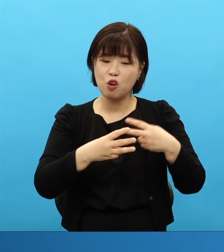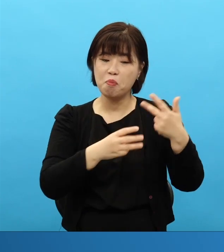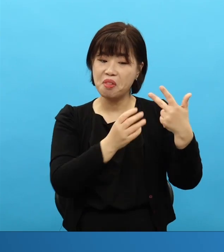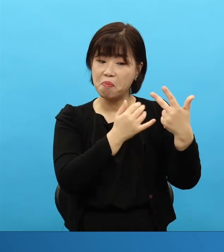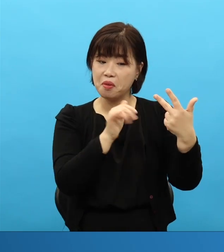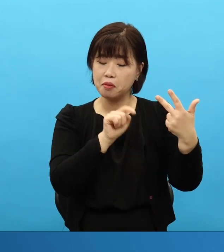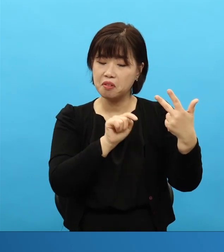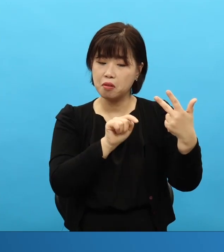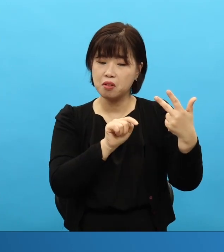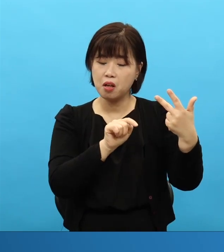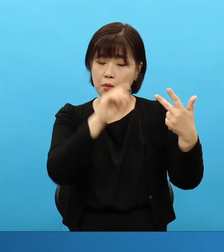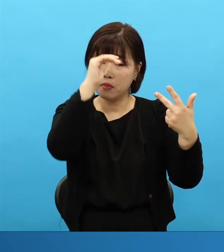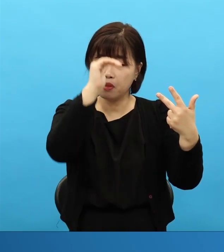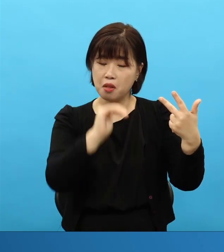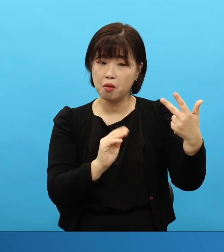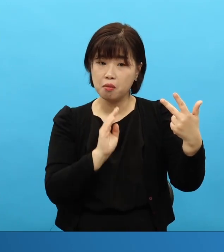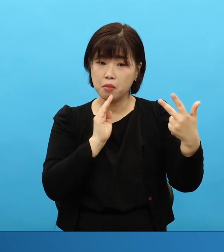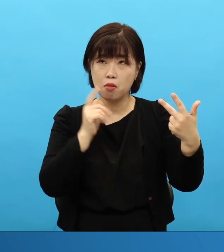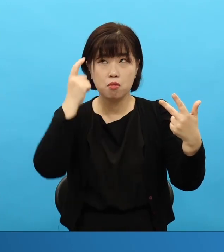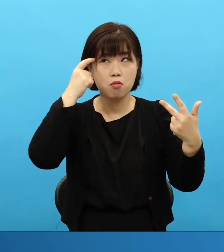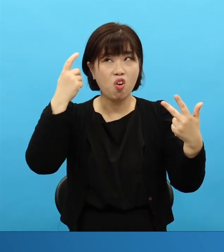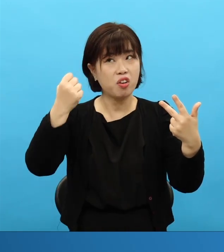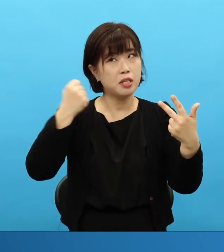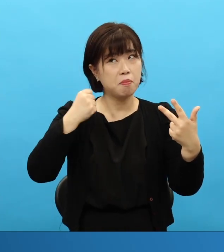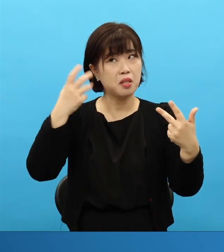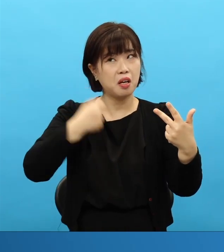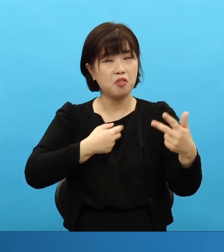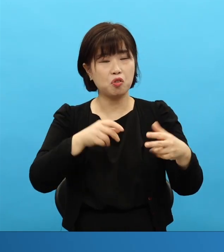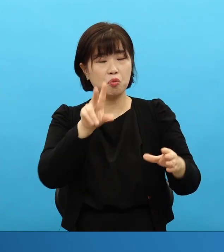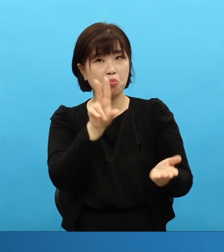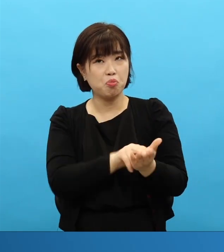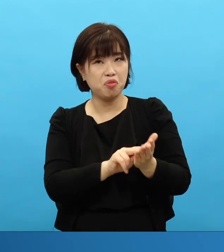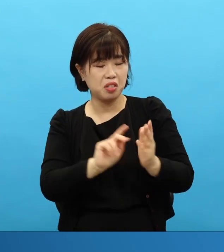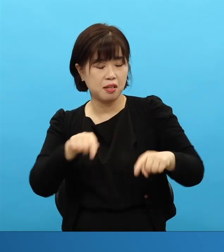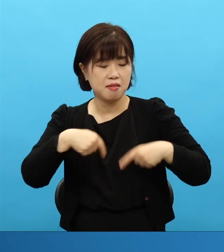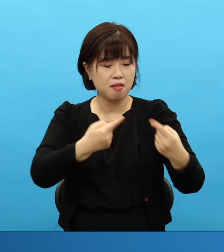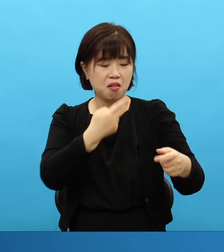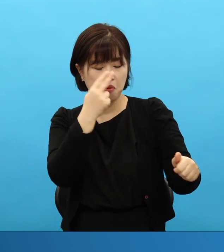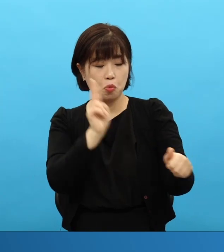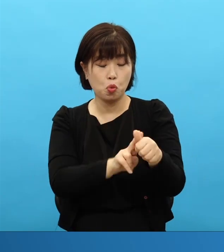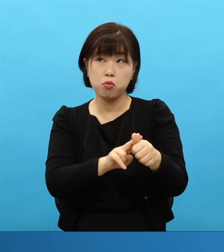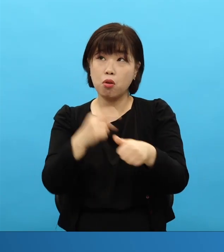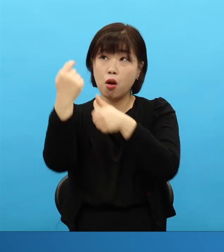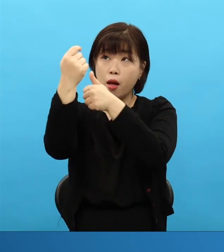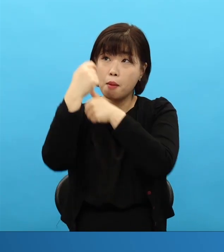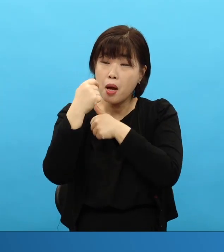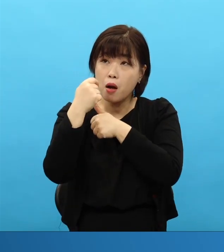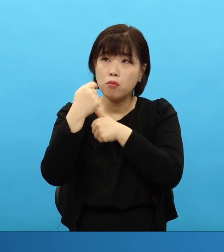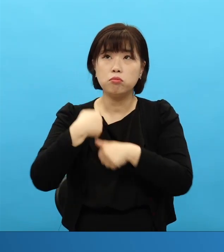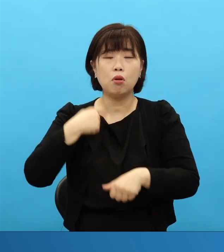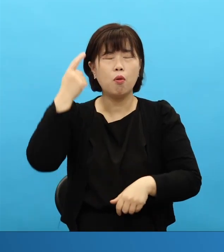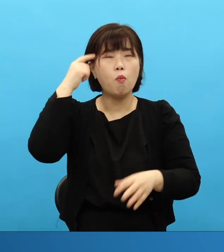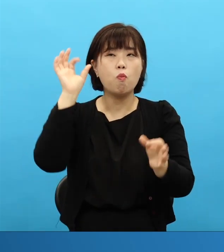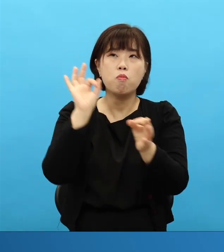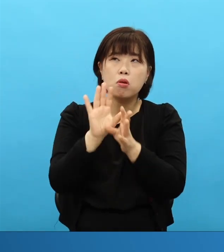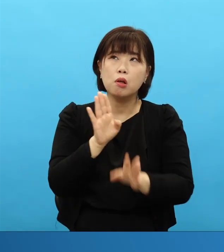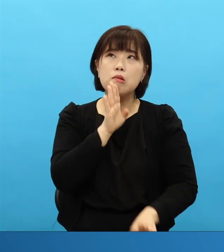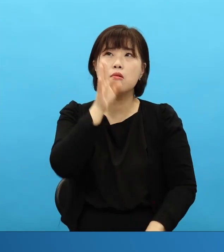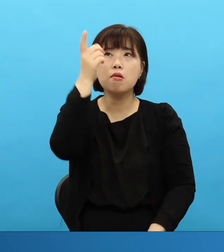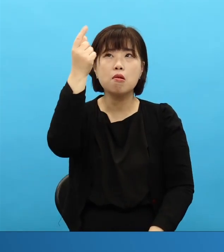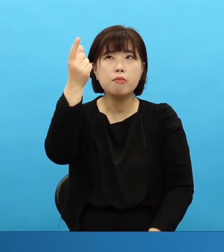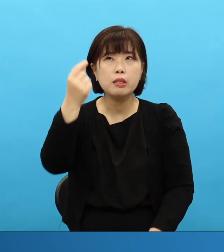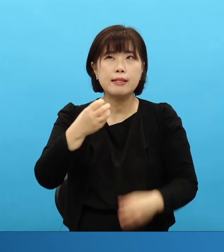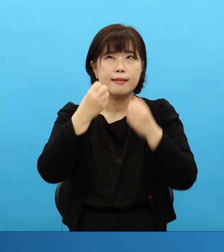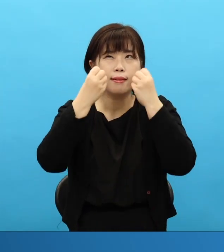이야기였지만 영적 망대의 힘을 가지고 문제 속으로 도전하라는 그 말씀이 저한테 또 굉장히 도전으로 와서 또